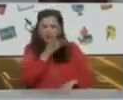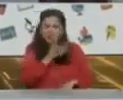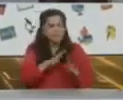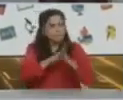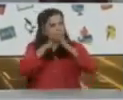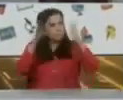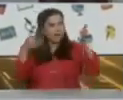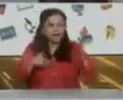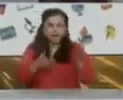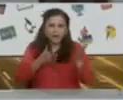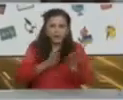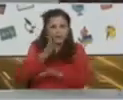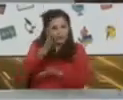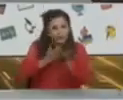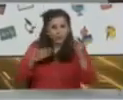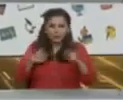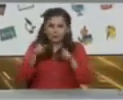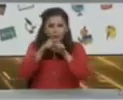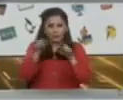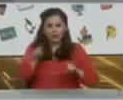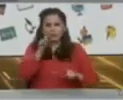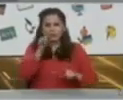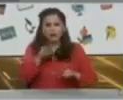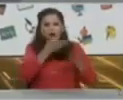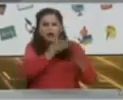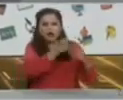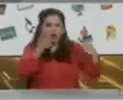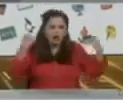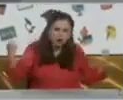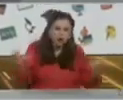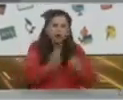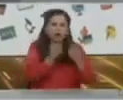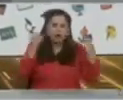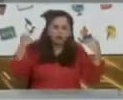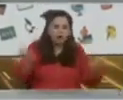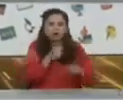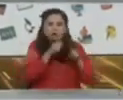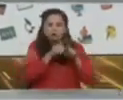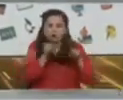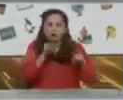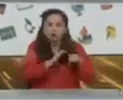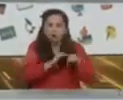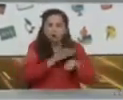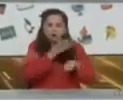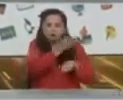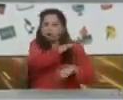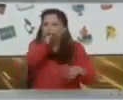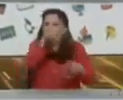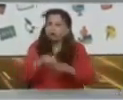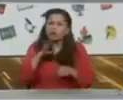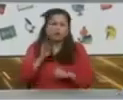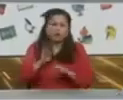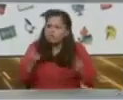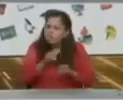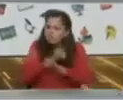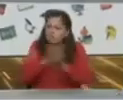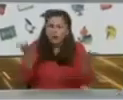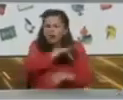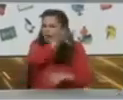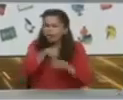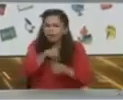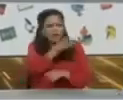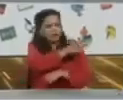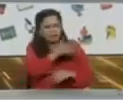उत्सव है घर में, लेकिन वो जो मेरे लिए मेहनत करते हैं दिन रात, वो तो इसमें हिस्सेदारी नहीं है। और तभी